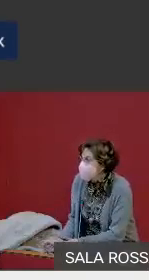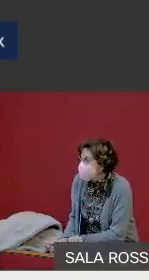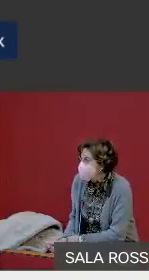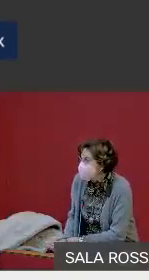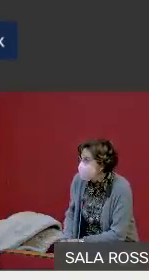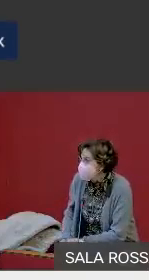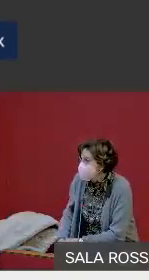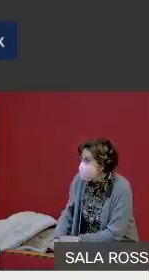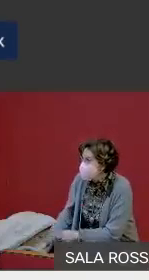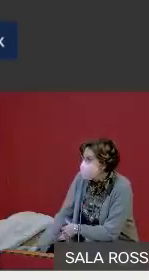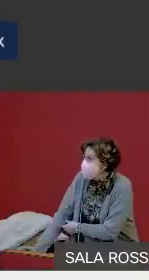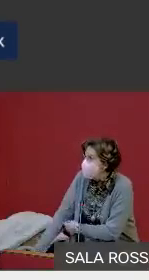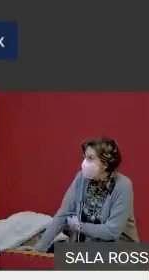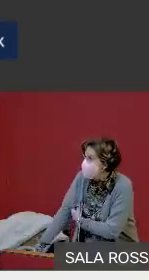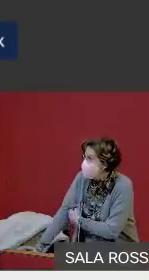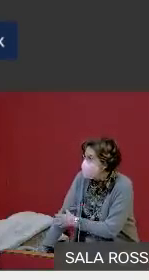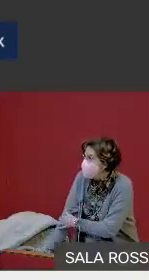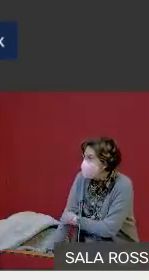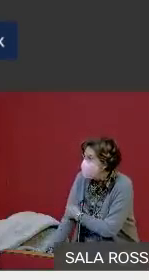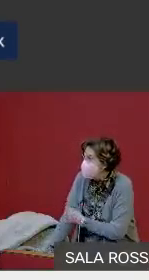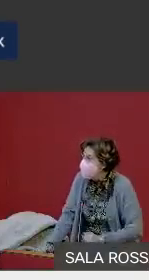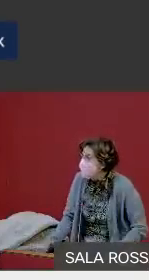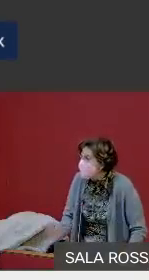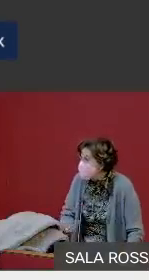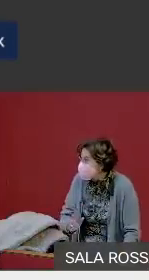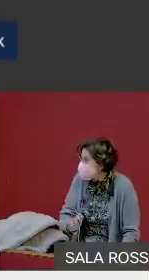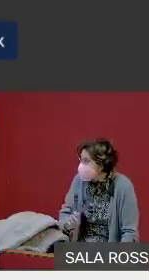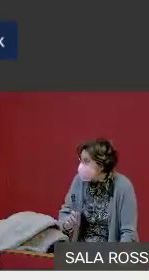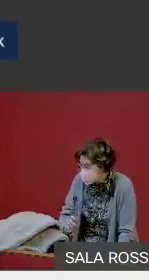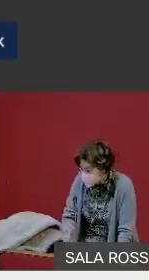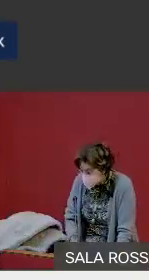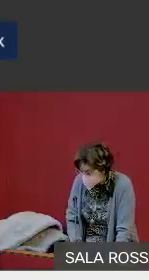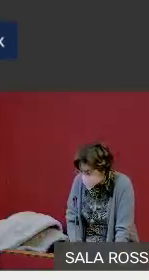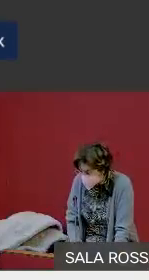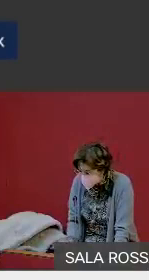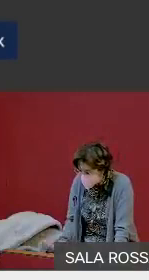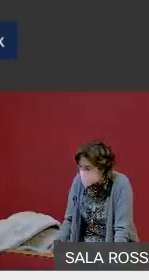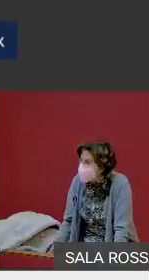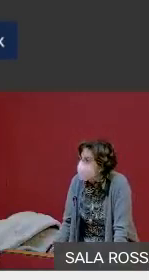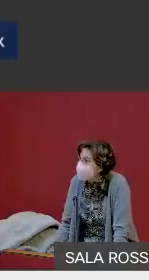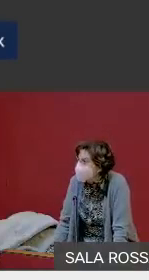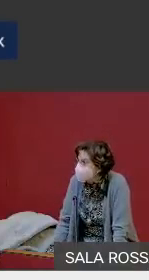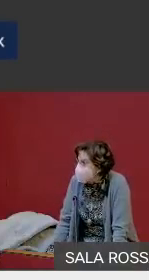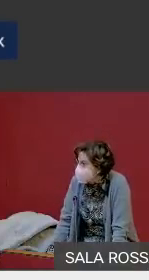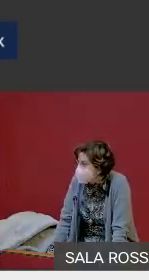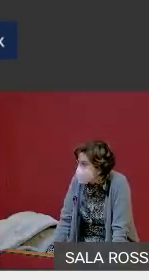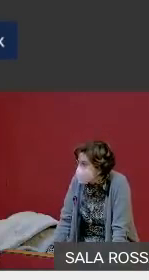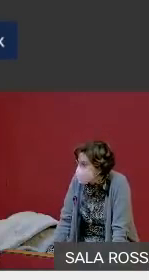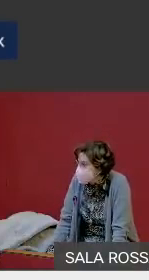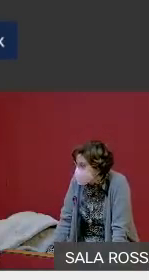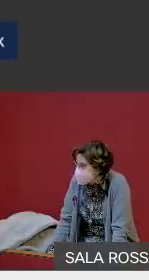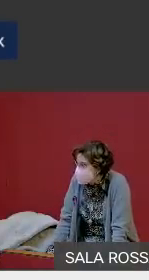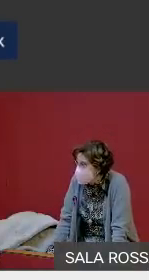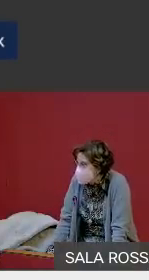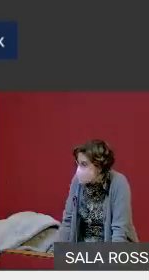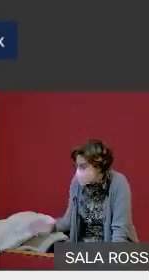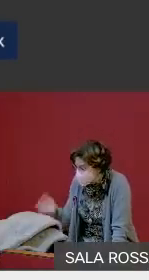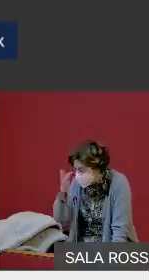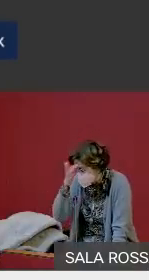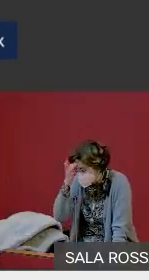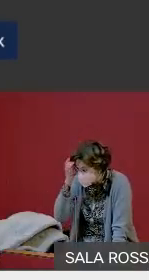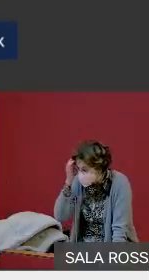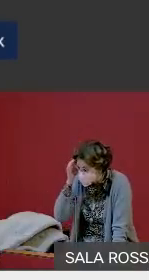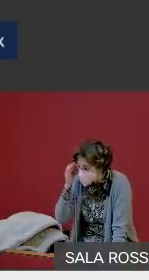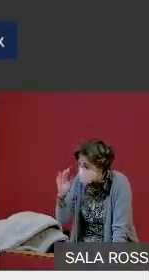forse la cosa migliore sarà organizzare una visita a ponte già a pontedecimo in questa zona